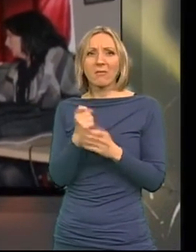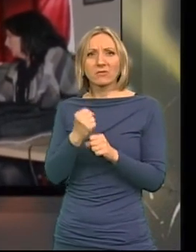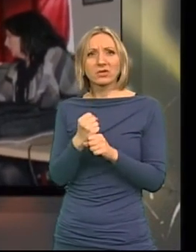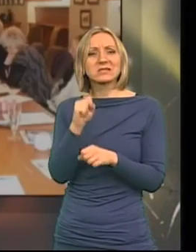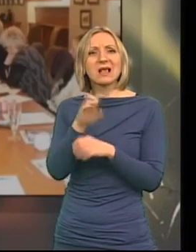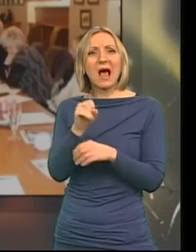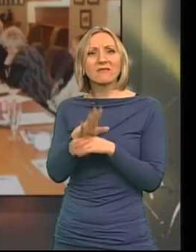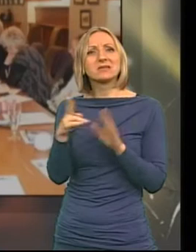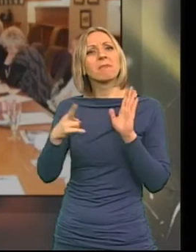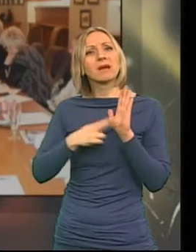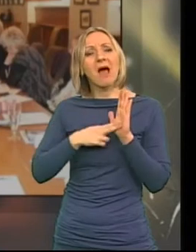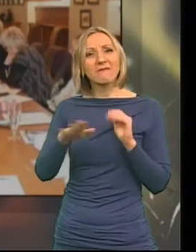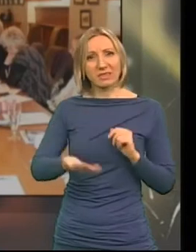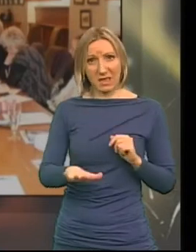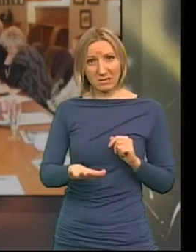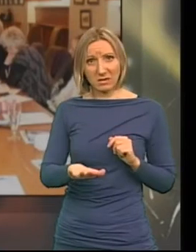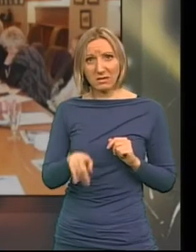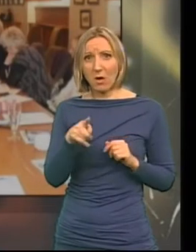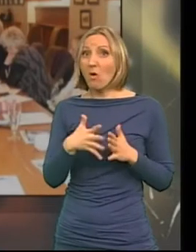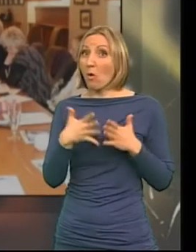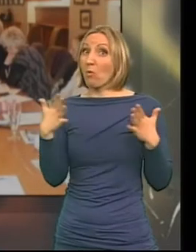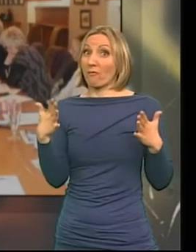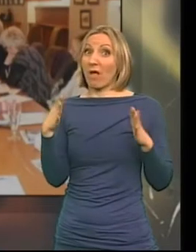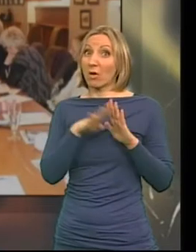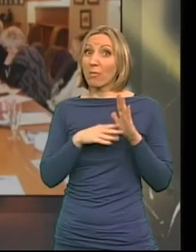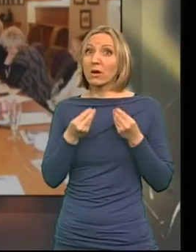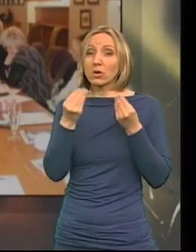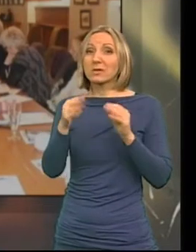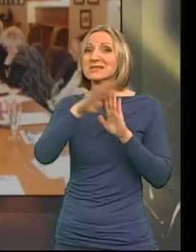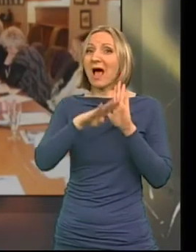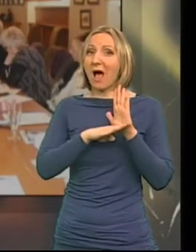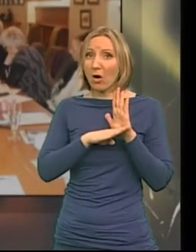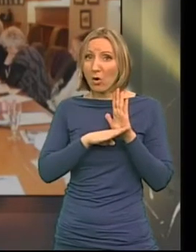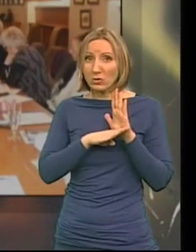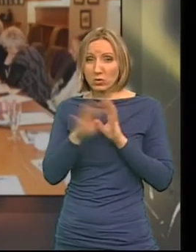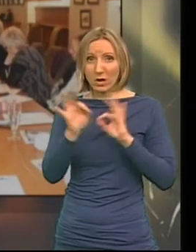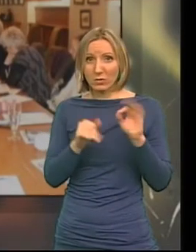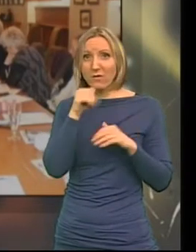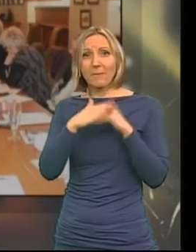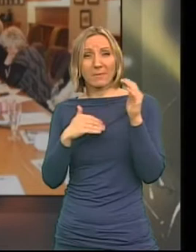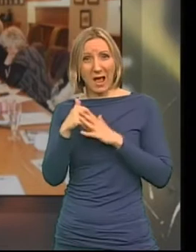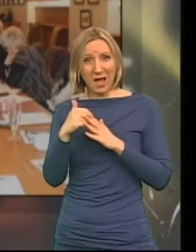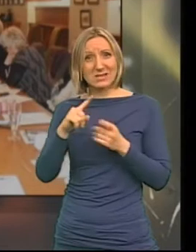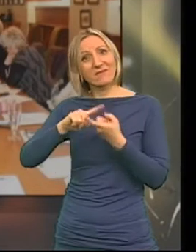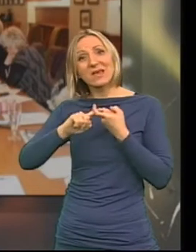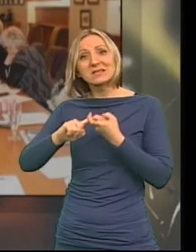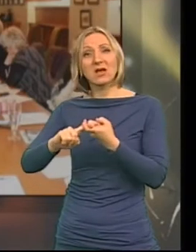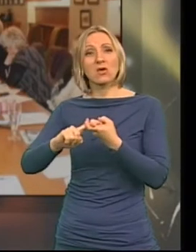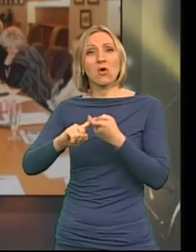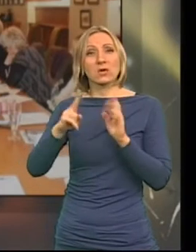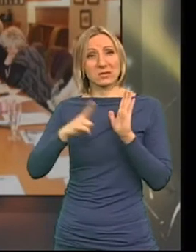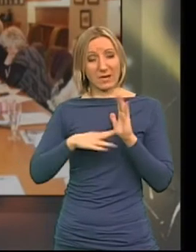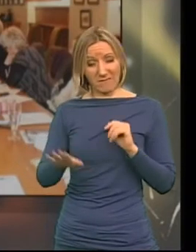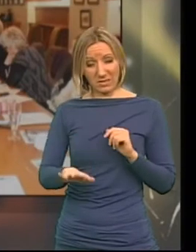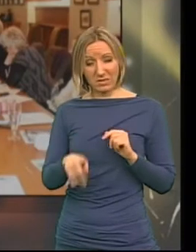za prava deteta, koji je zaista u velikoj meri doprinao i zakonskoj regulativi i unapređenju prakse kad se radi o pravima deteta. Međutim,